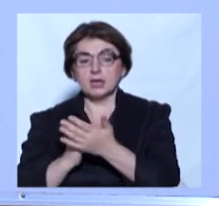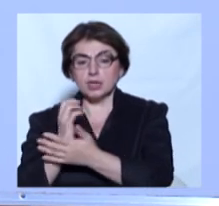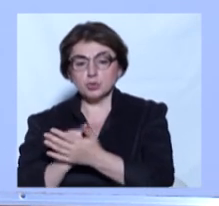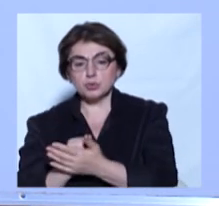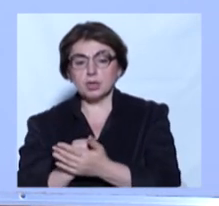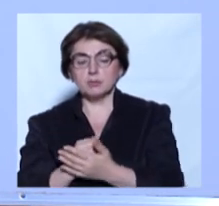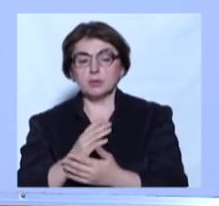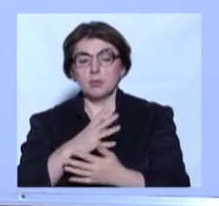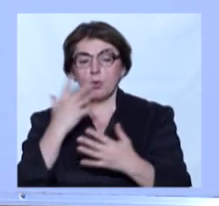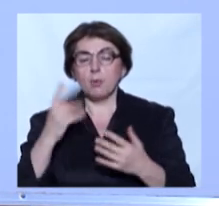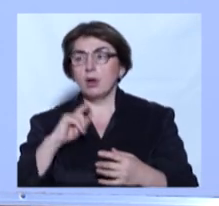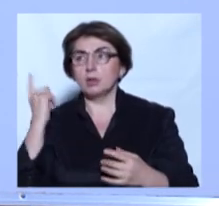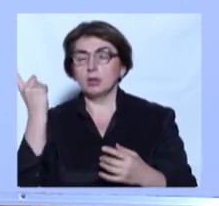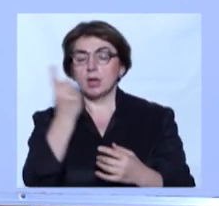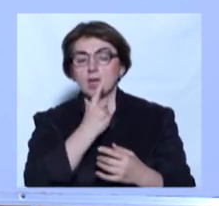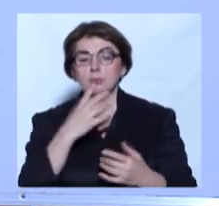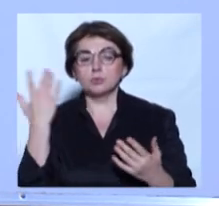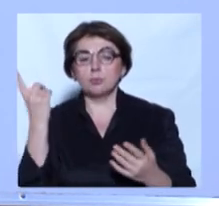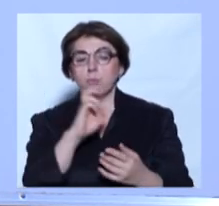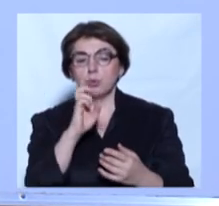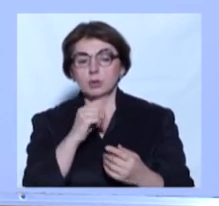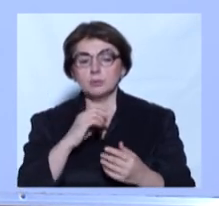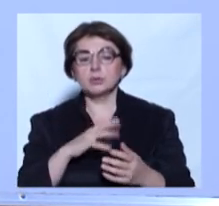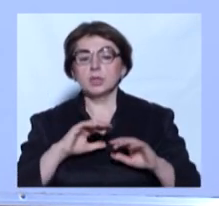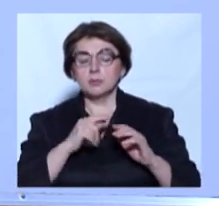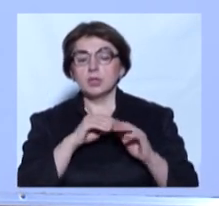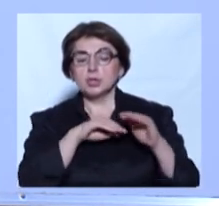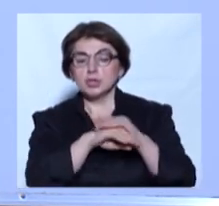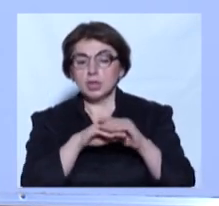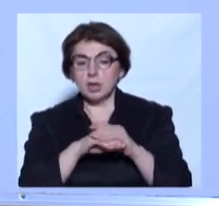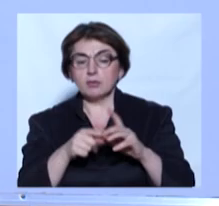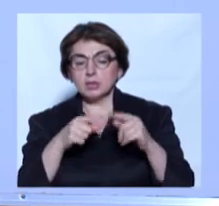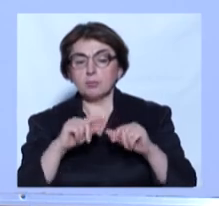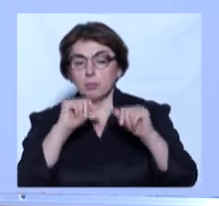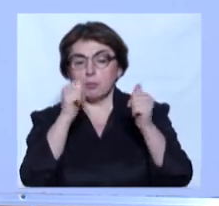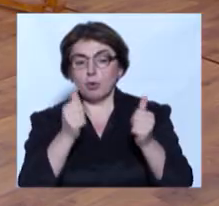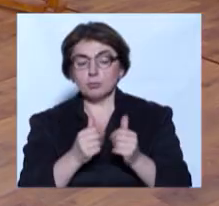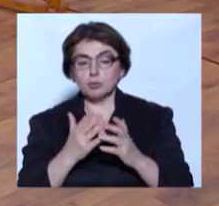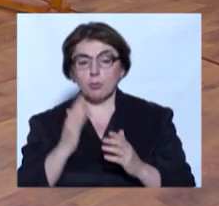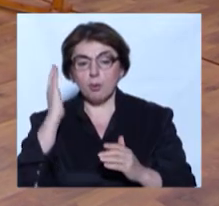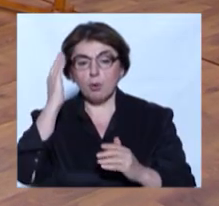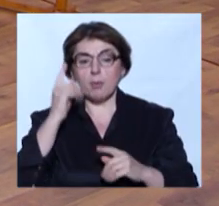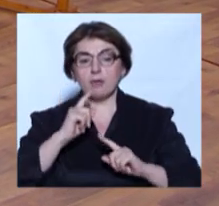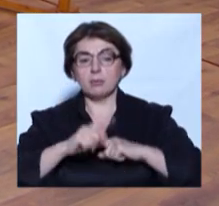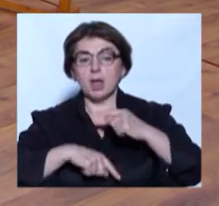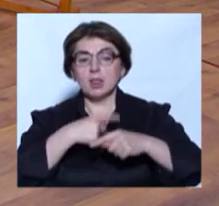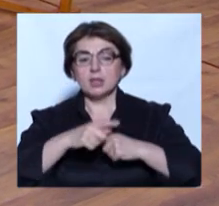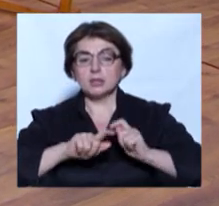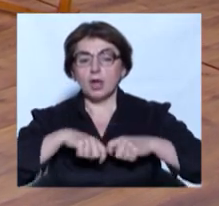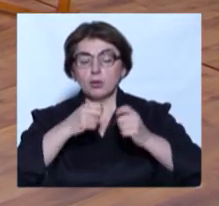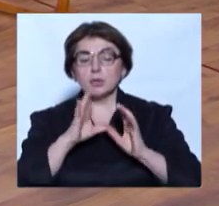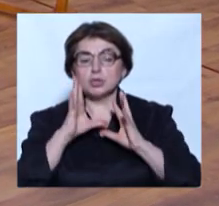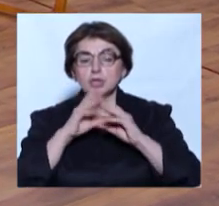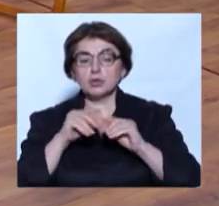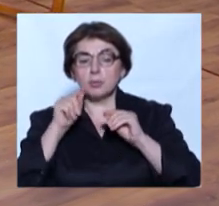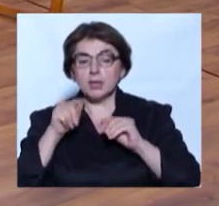მომავალი გარემოს ბუნების შენახვას და კონსერვაციას იმ ფორმით, რომ მომავალმა თაობებმა შეძლონ